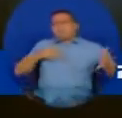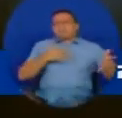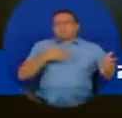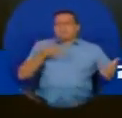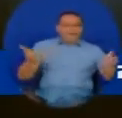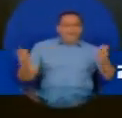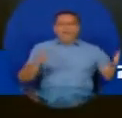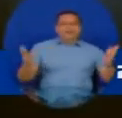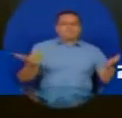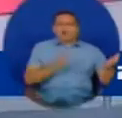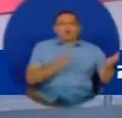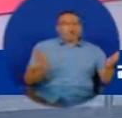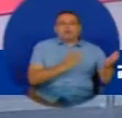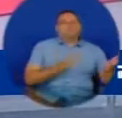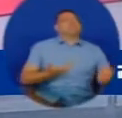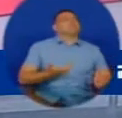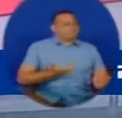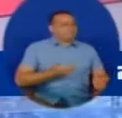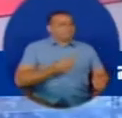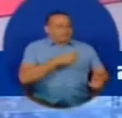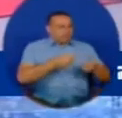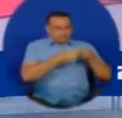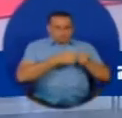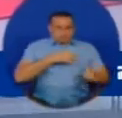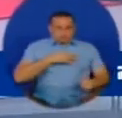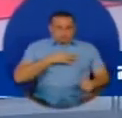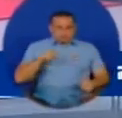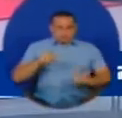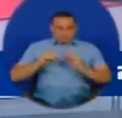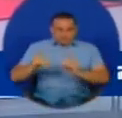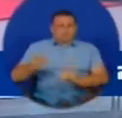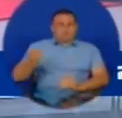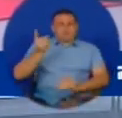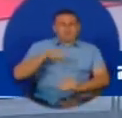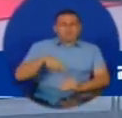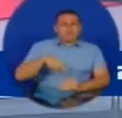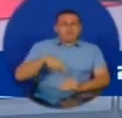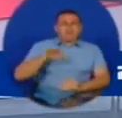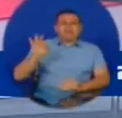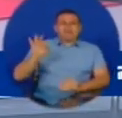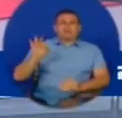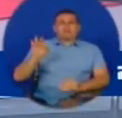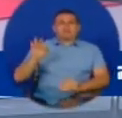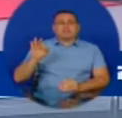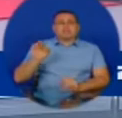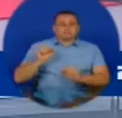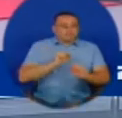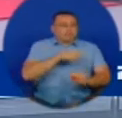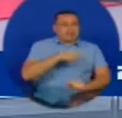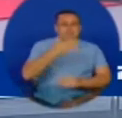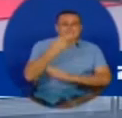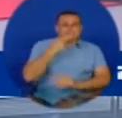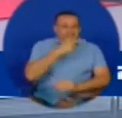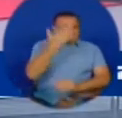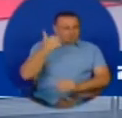שהגענו לאיזשהו שיא, שהתנועה שלי דרכנו יחד עם התנועה מפקדים למען ביטחון ישראל, הזמנו, כשהרגנו את העצרת לזכר